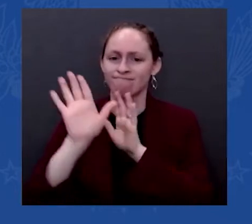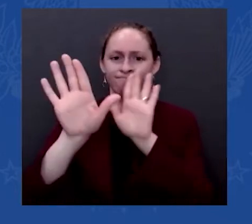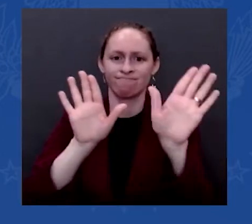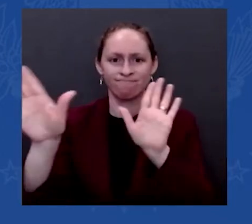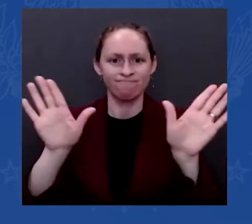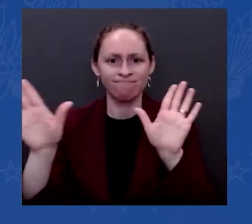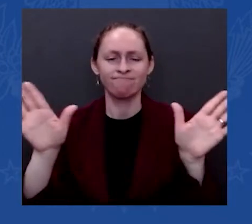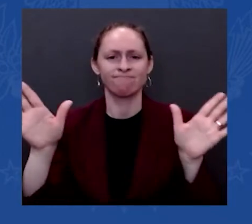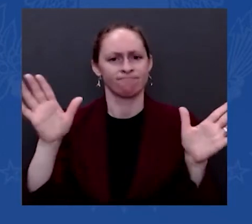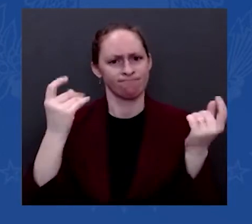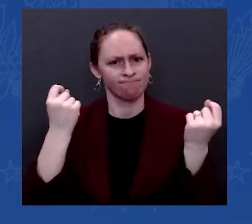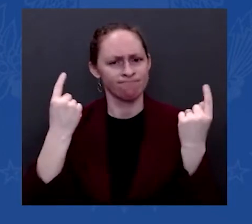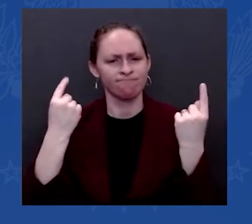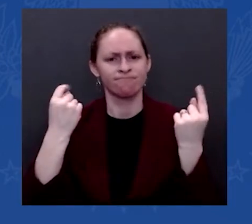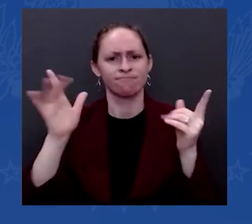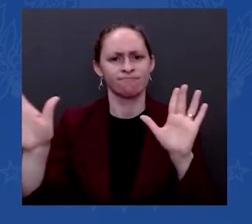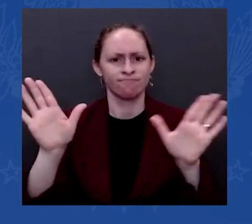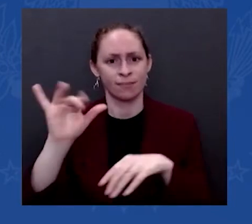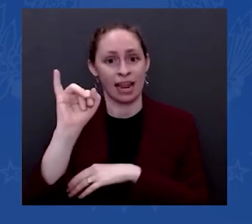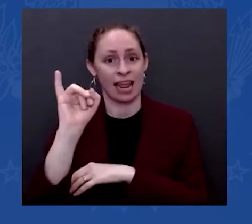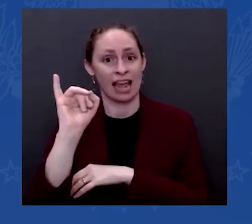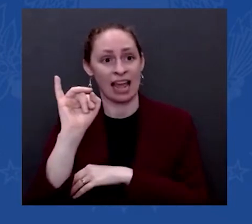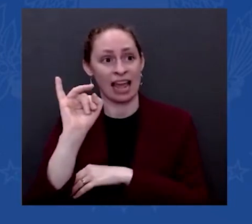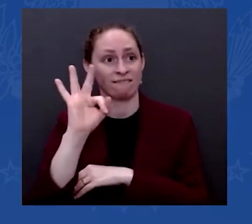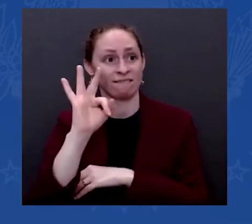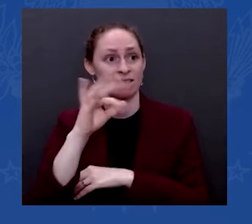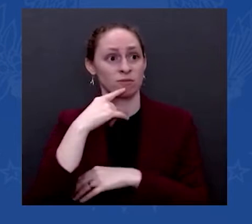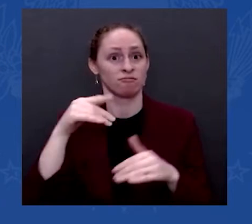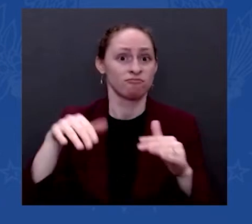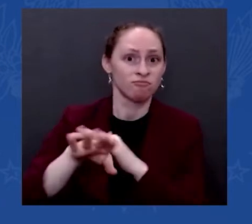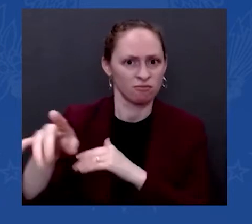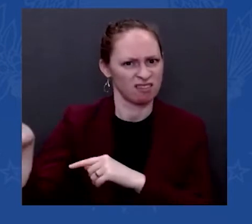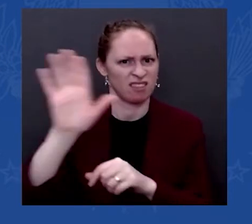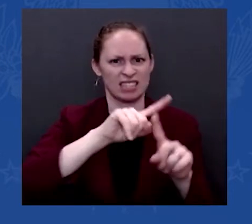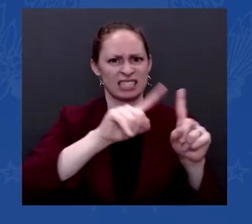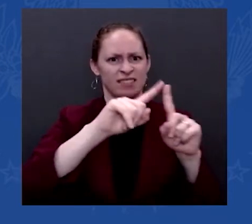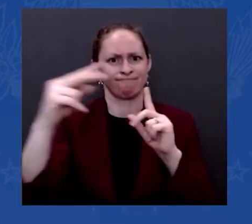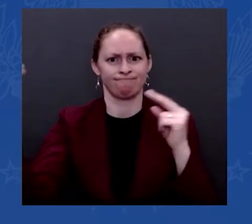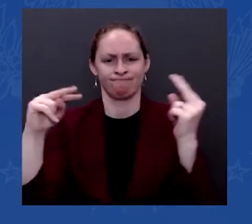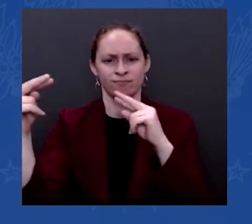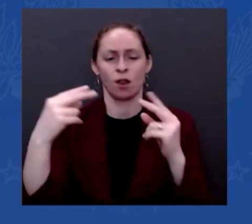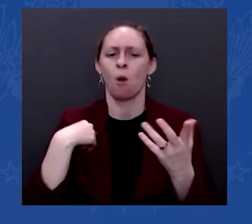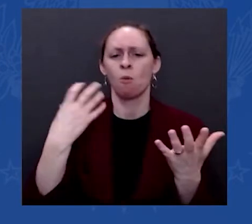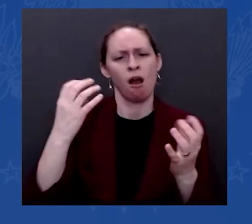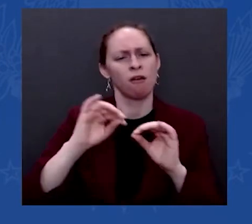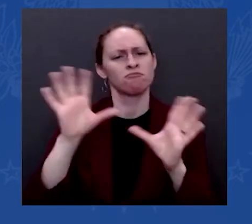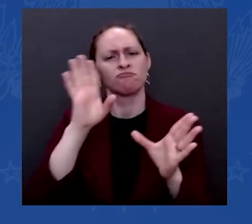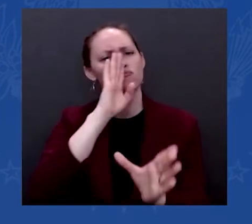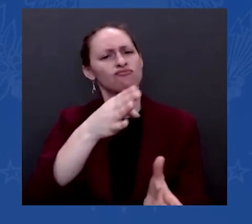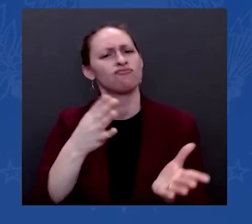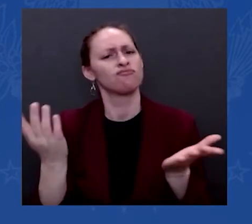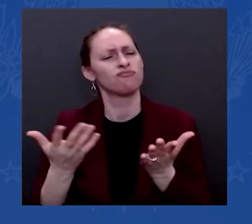соединенные штаты а также негативное влияние на экономику европы и разрушительное воздействие на россию и